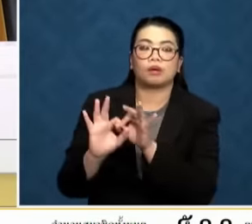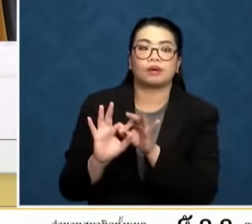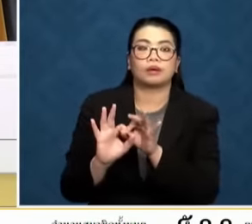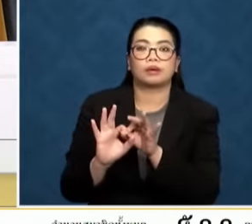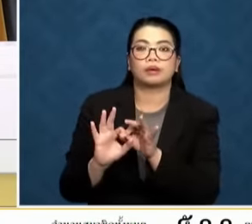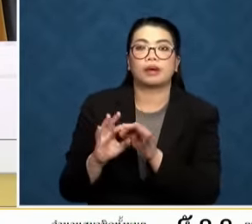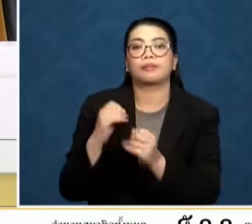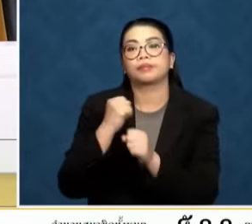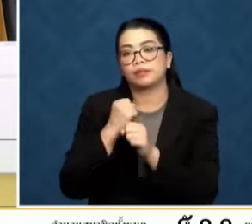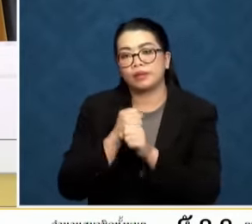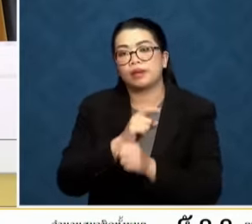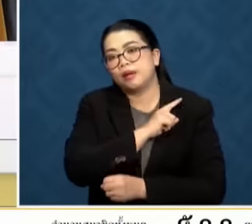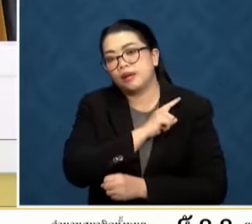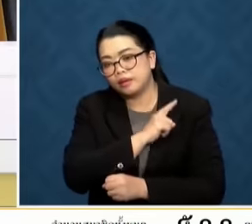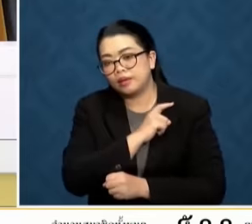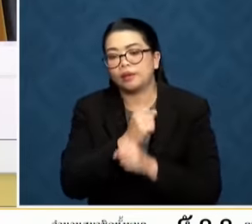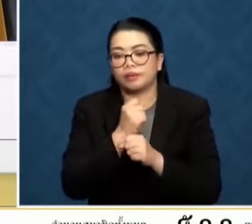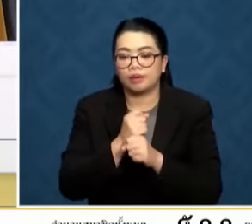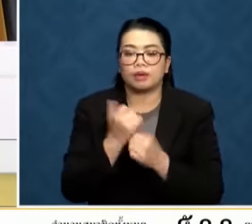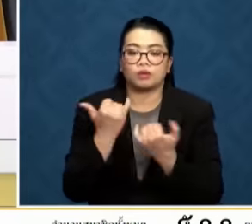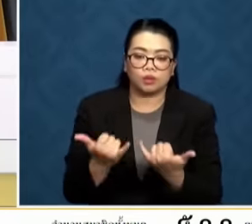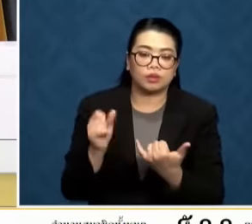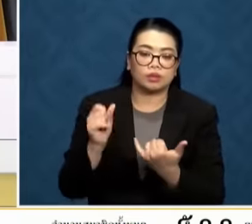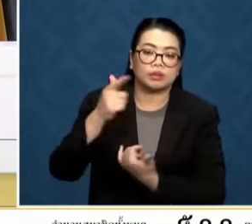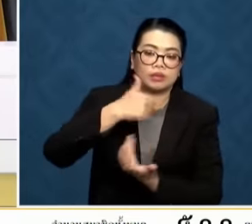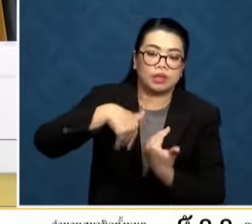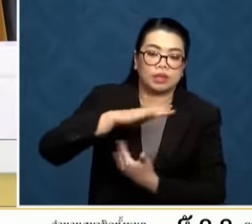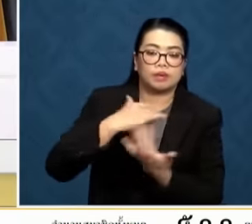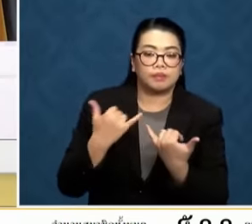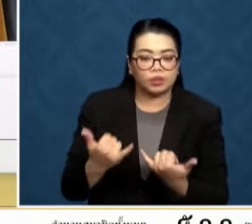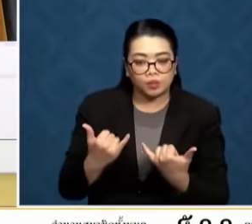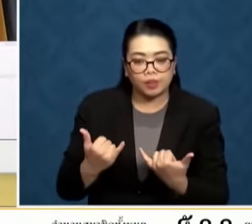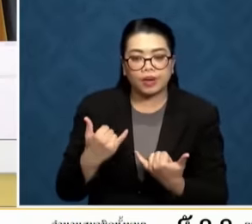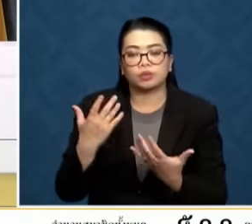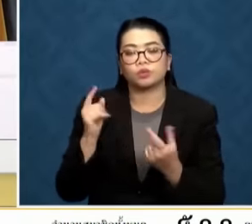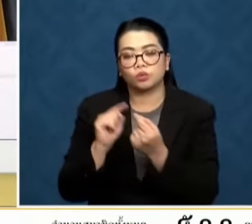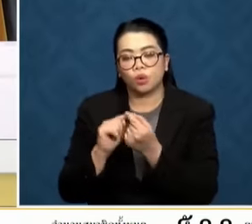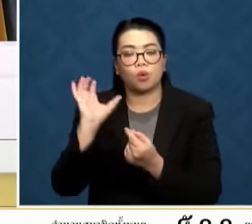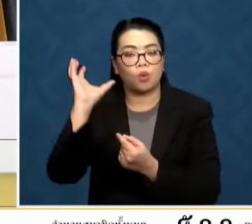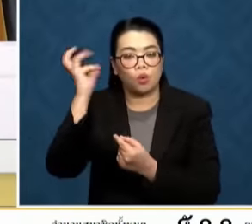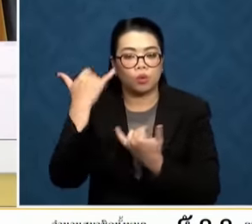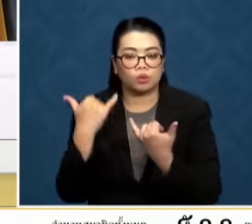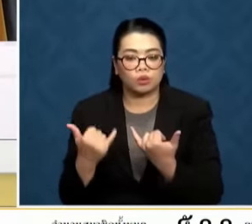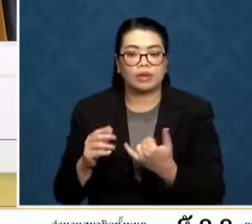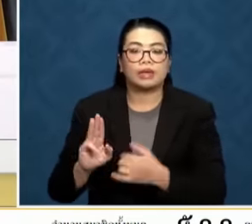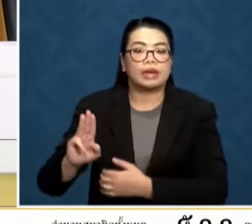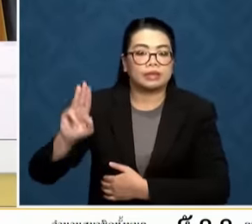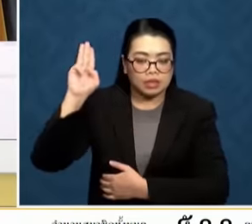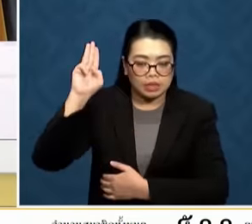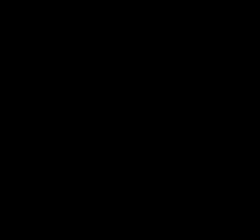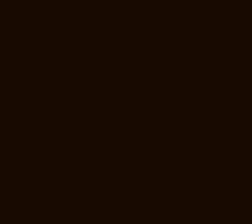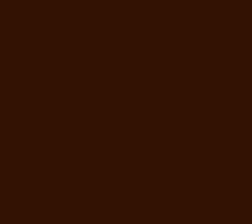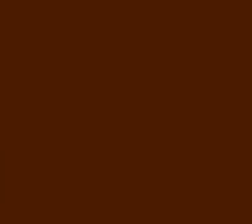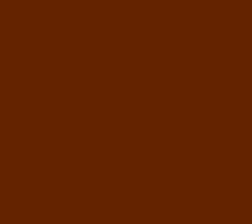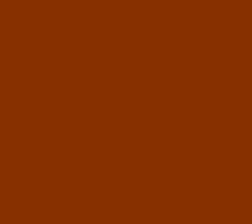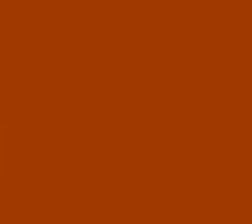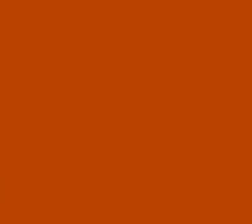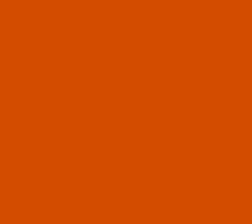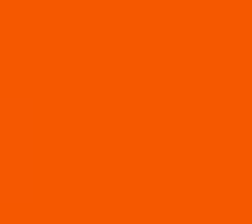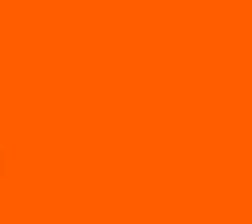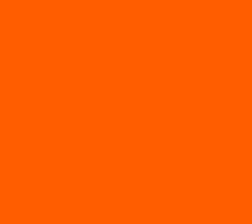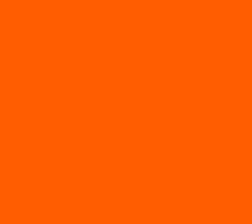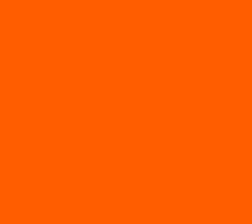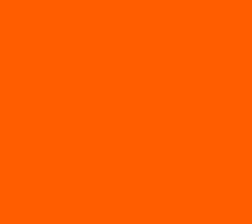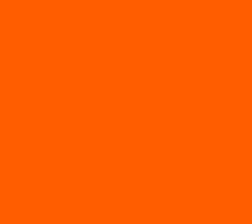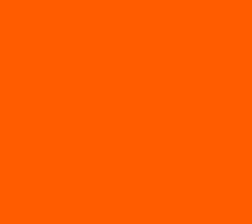พันธกิจสอดคล้องกับภาวะเศรษฐกิจและสอดคล้องกับสิ่งที่ได้สัญญาไว้กับพี่น้องประชาชนขอบคุณครับ